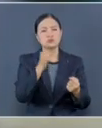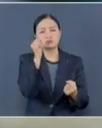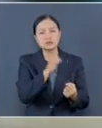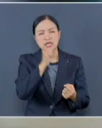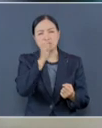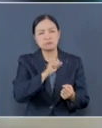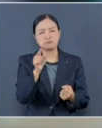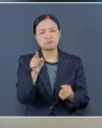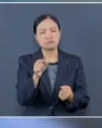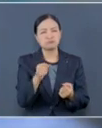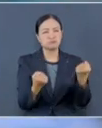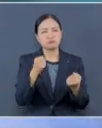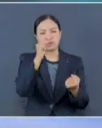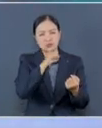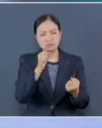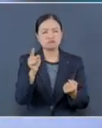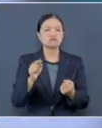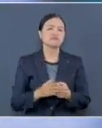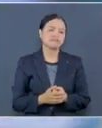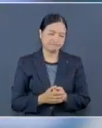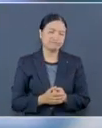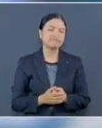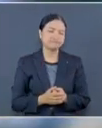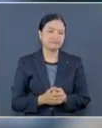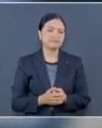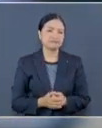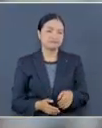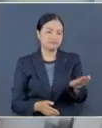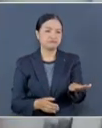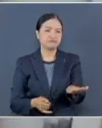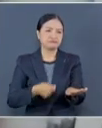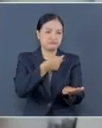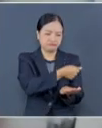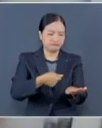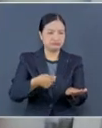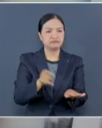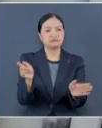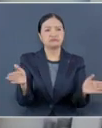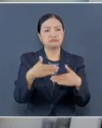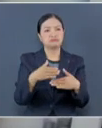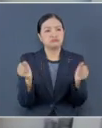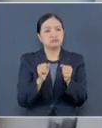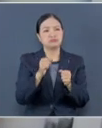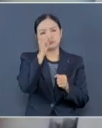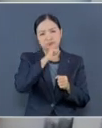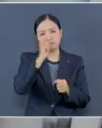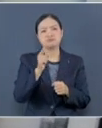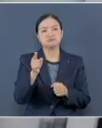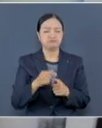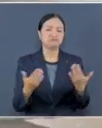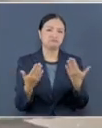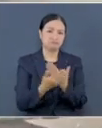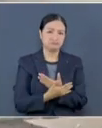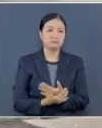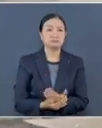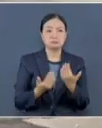มั้ยคุณผู้ชมตอนนี้ทางสาสุขขอฉนวนกาซ่าเก็บร่างผู้เสียชีวิตในรถห้องเย็นของไอศกรีมนะฮะคุณผู้ชมฮะเพราะว่า